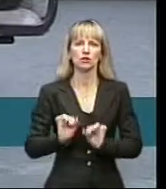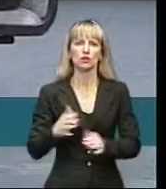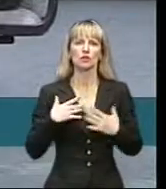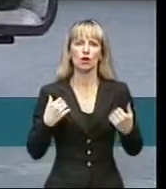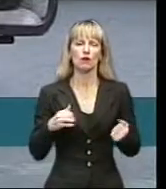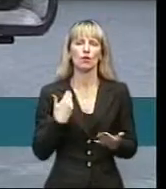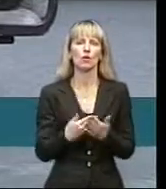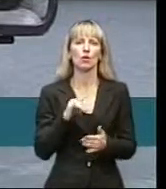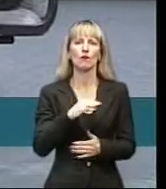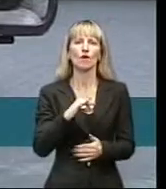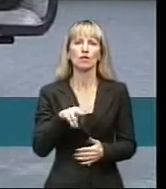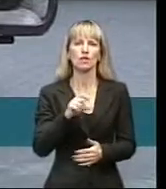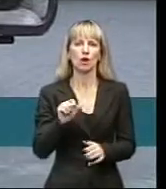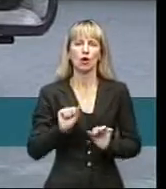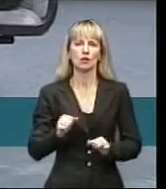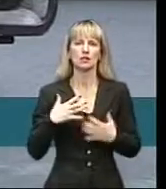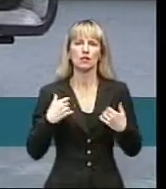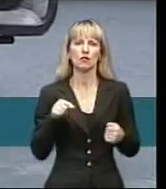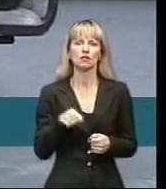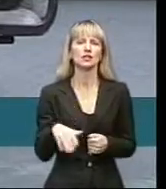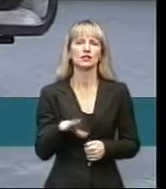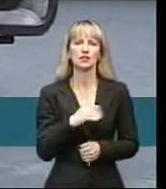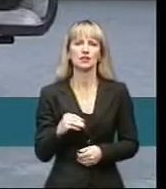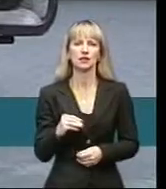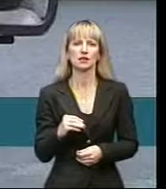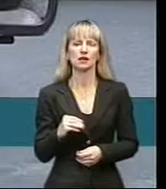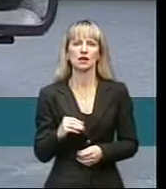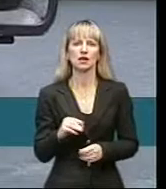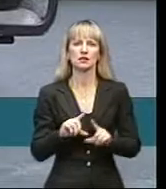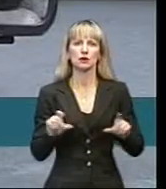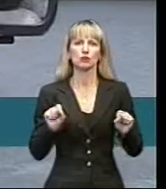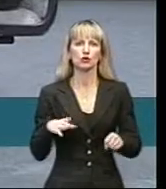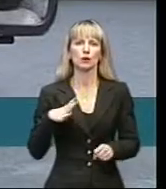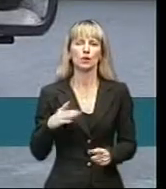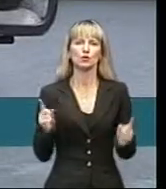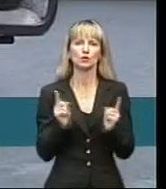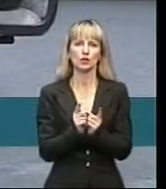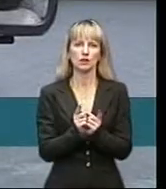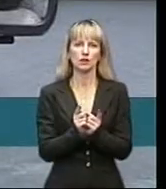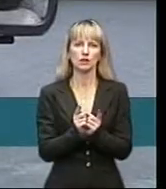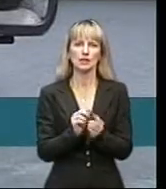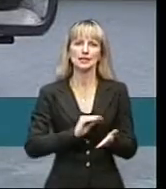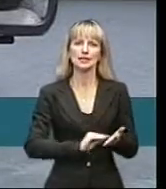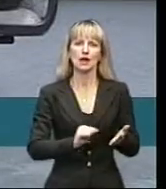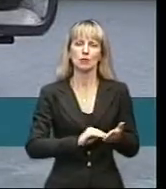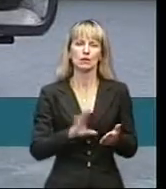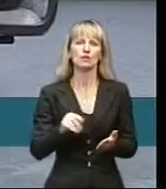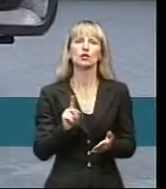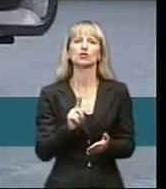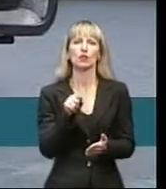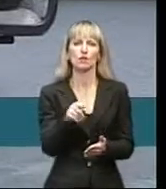у фондах охорони здоров'я цих всіх закладів можна було зустріти записи, від чого